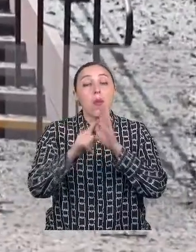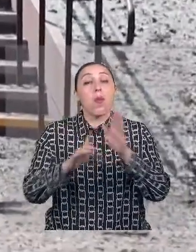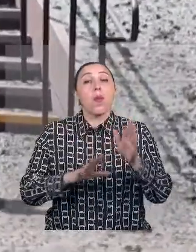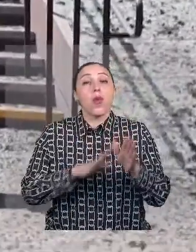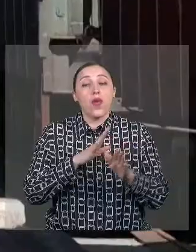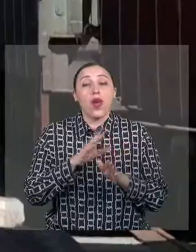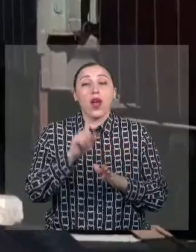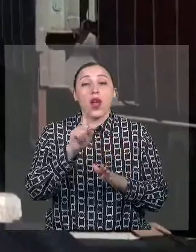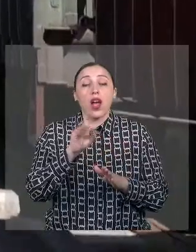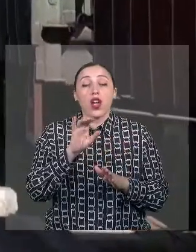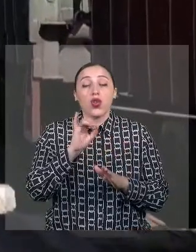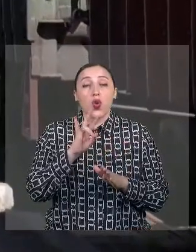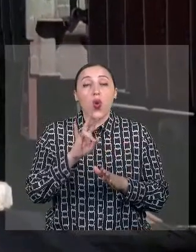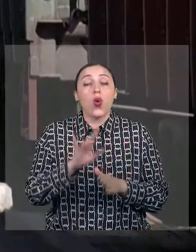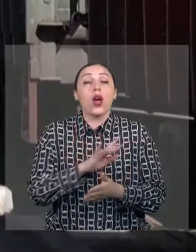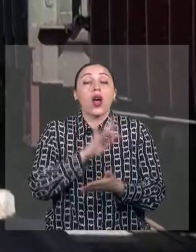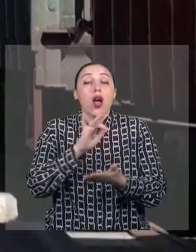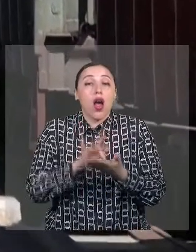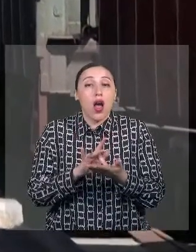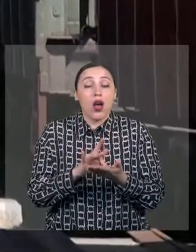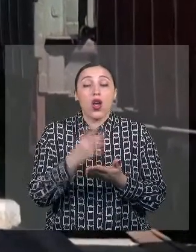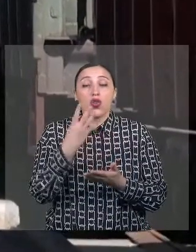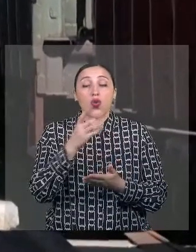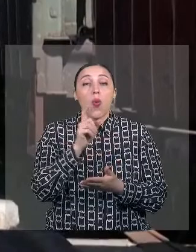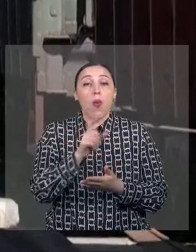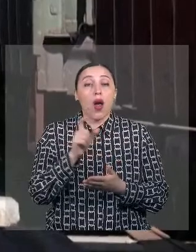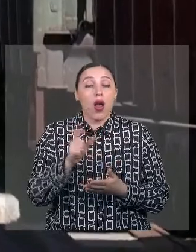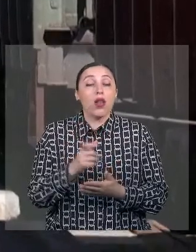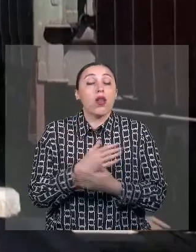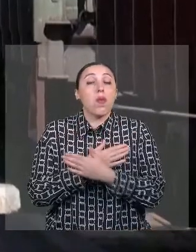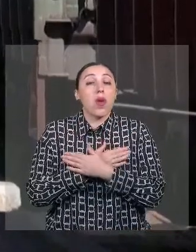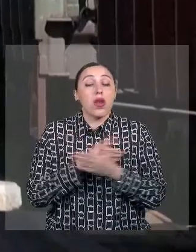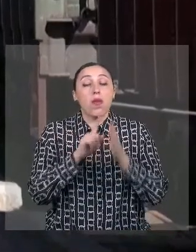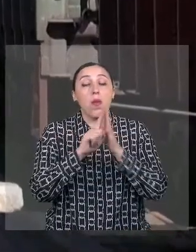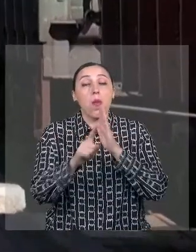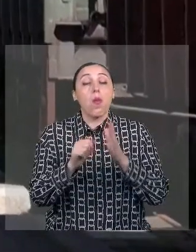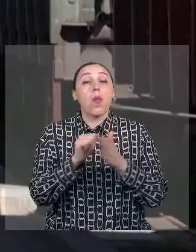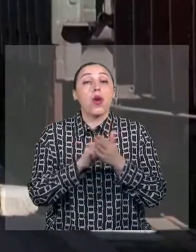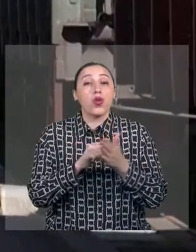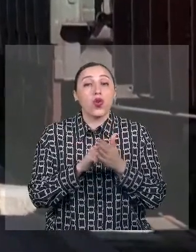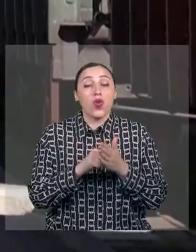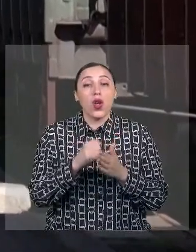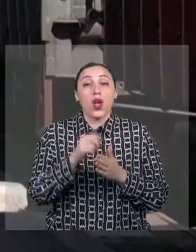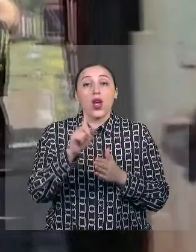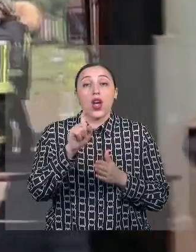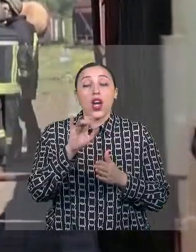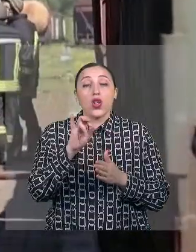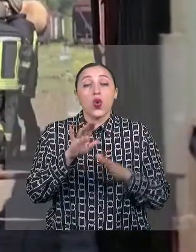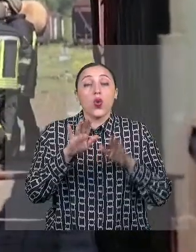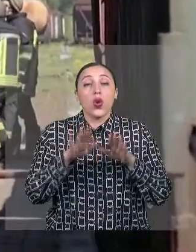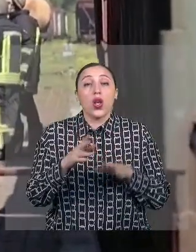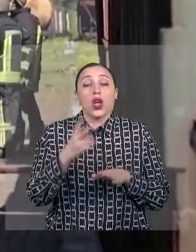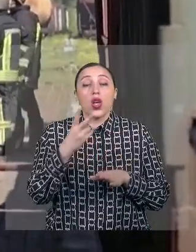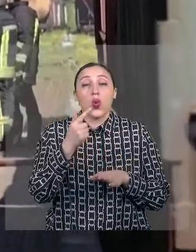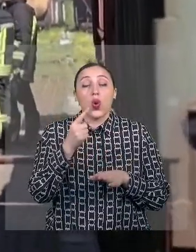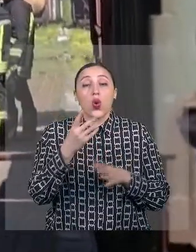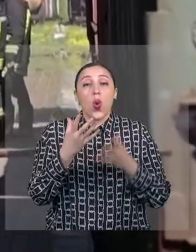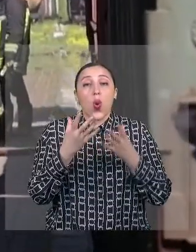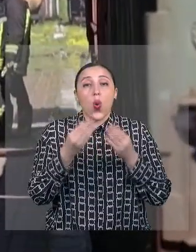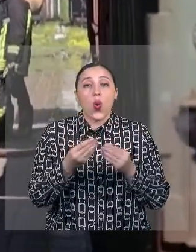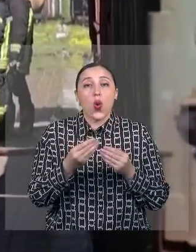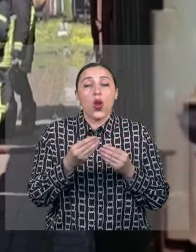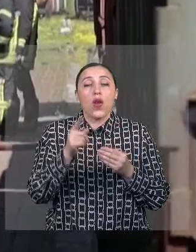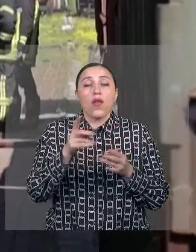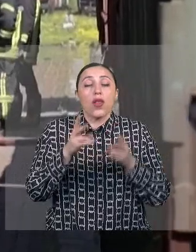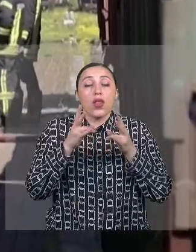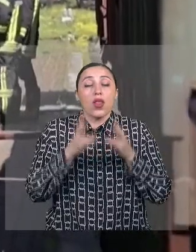տակ էր Խերսոն քաղաքը, նախնական տվյալներով 4 մարդ է զոհվել։ Ընդ որում Խերսոնում 2.5 օրով շուրջ օրյա պարետային ժամ է